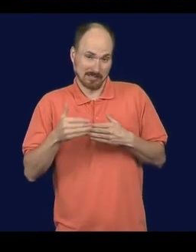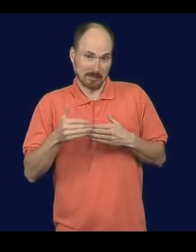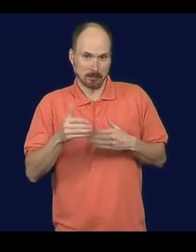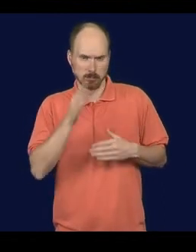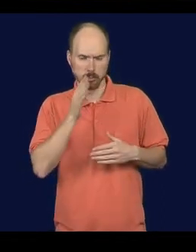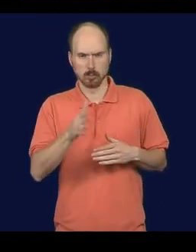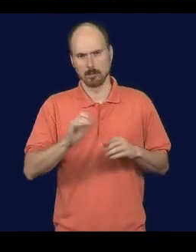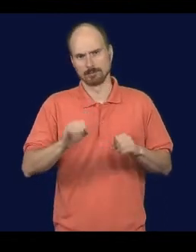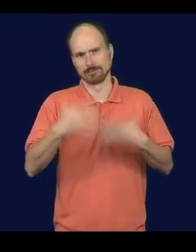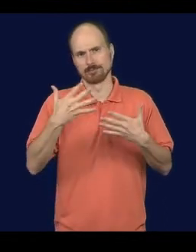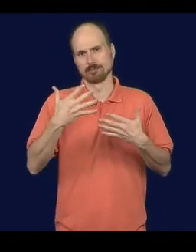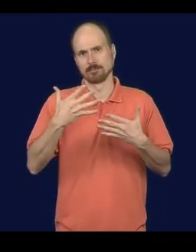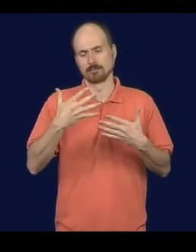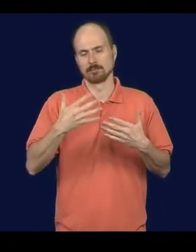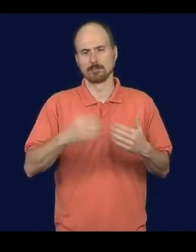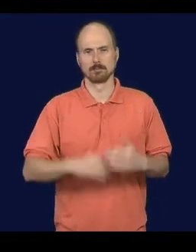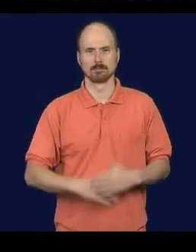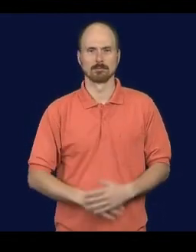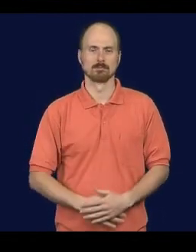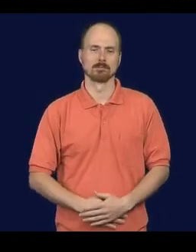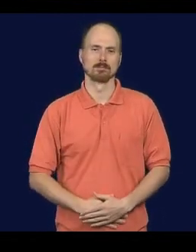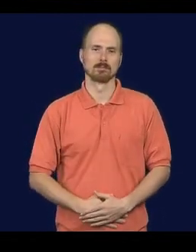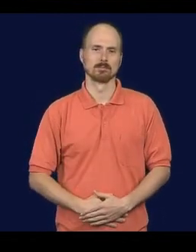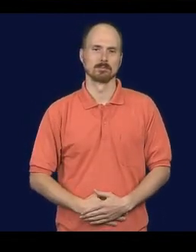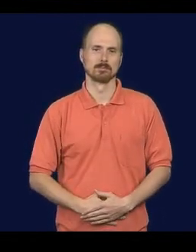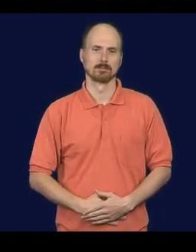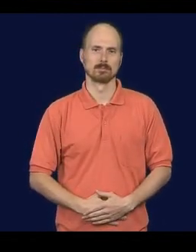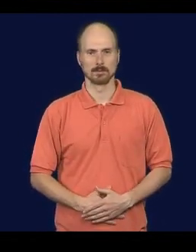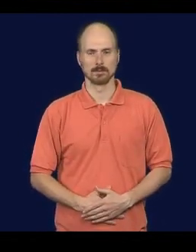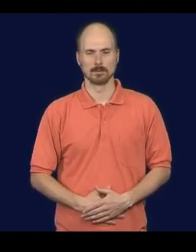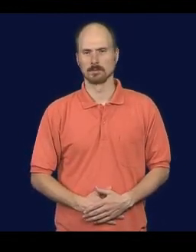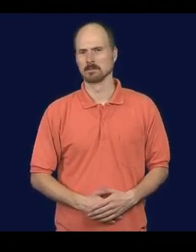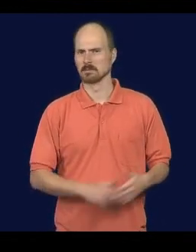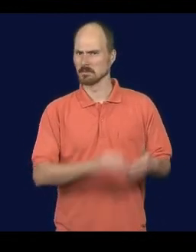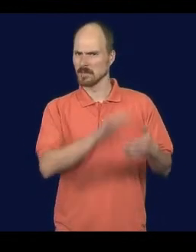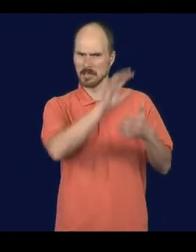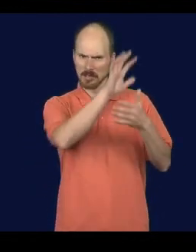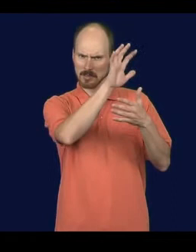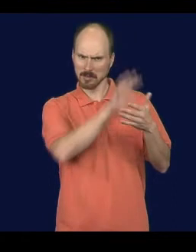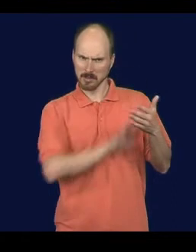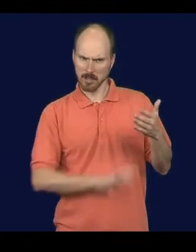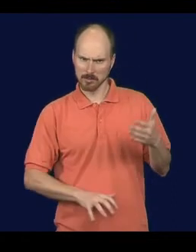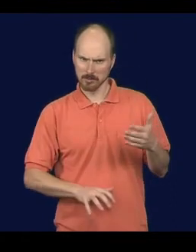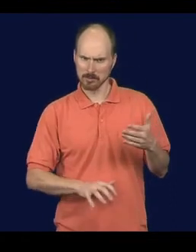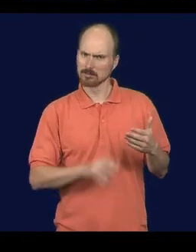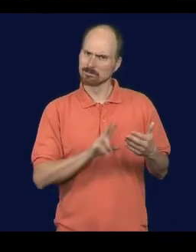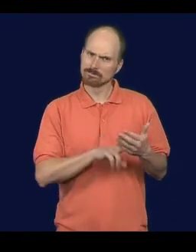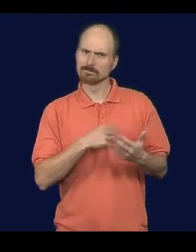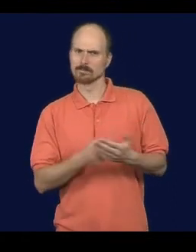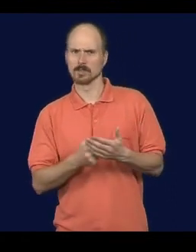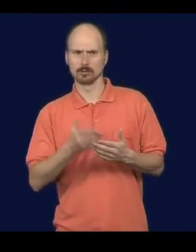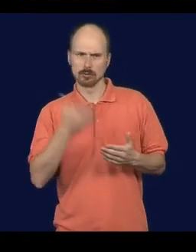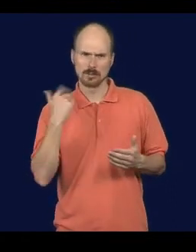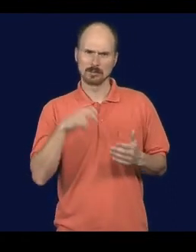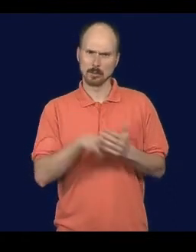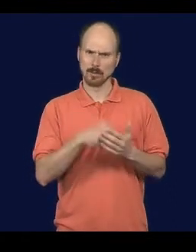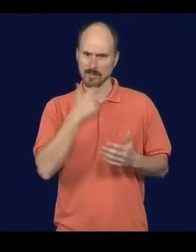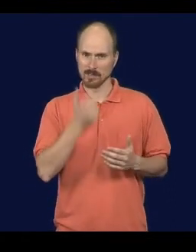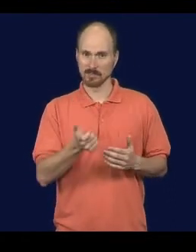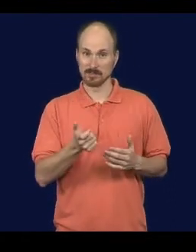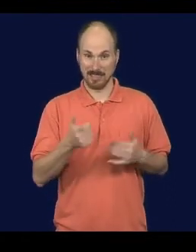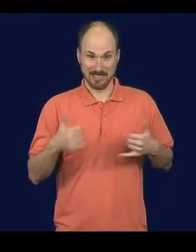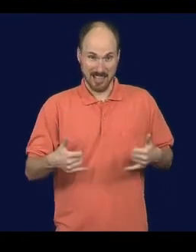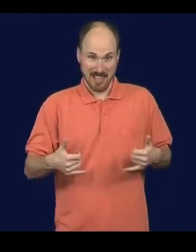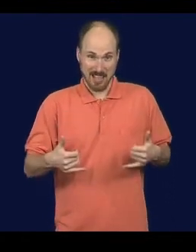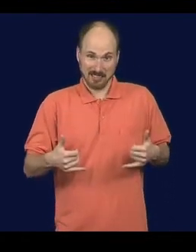děkovné e-maily, že to opravdu snadňuje život těmto znevýhodněným skupinám, což mě jako těší hrozně